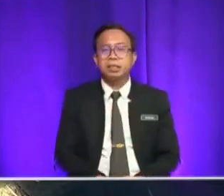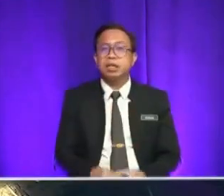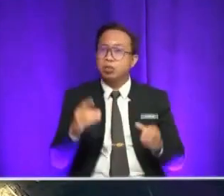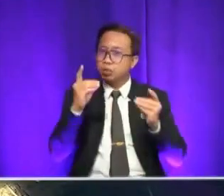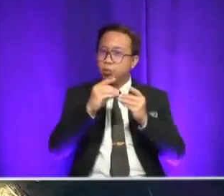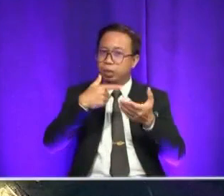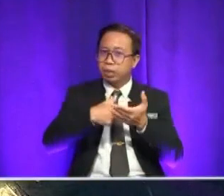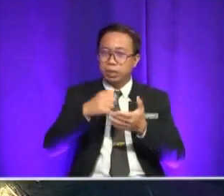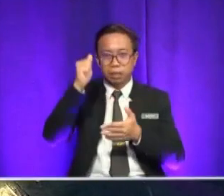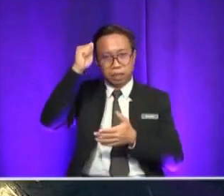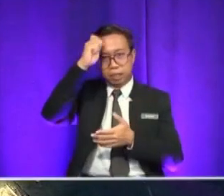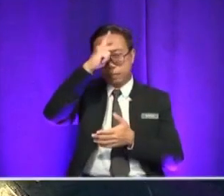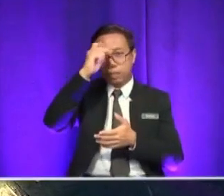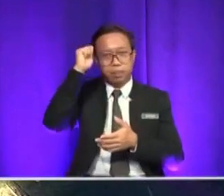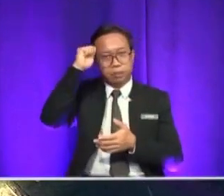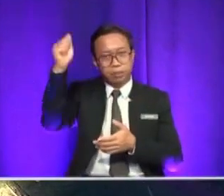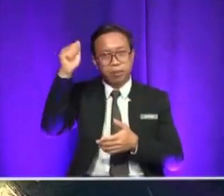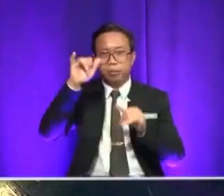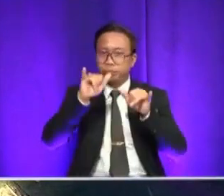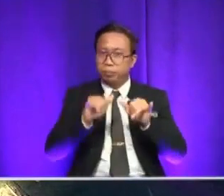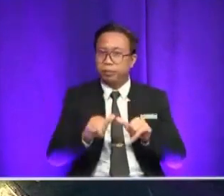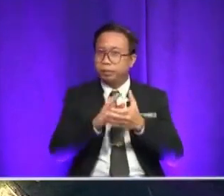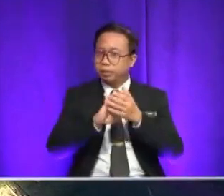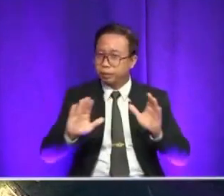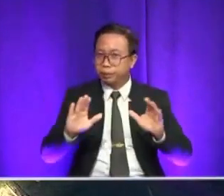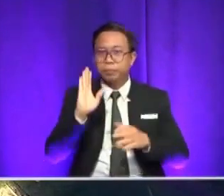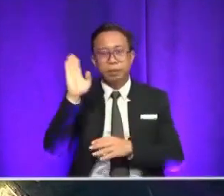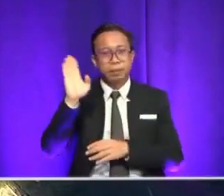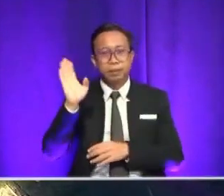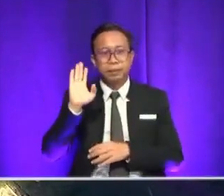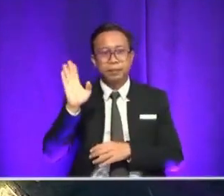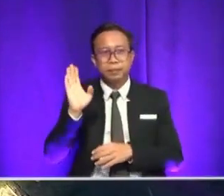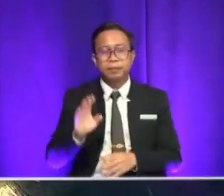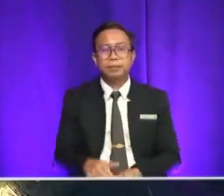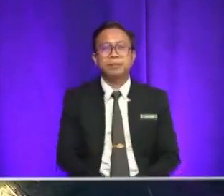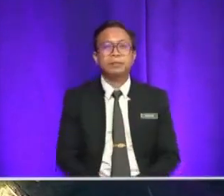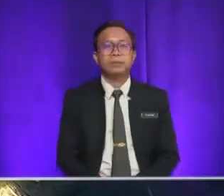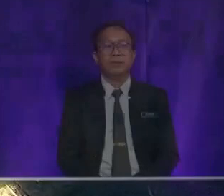kita akan jumpa lagi. Saya Akmal Nazri. Assalamualaikum. Stay safe. Bye-bye.